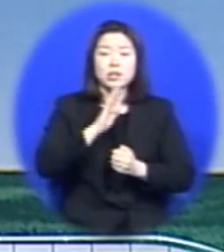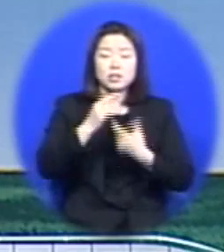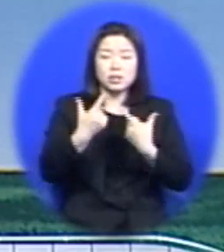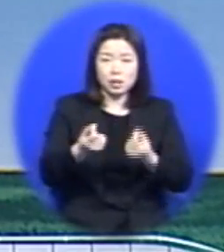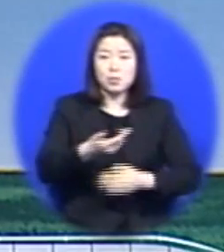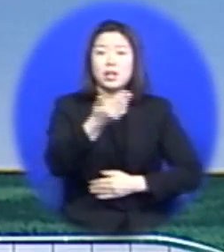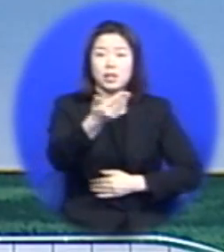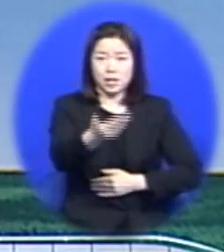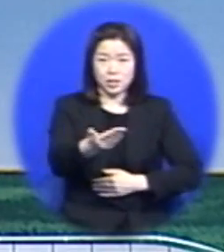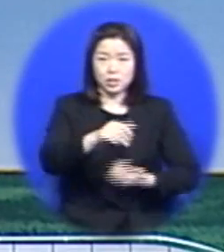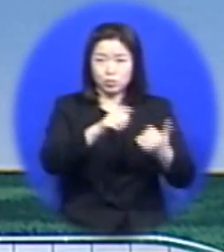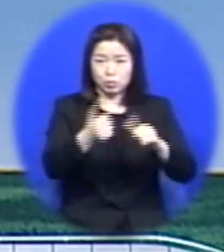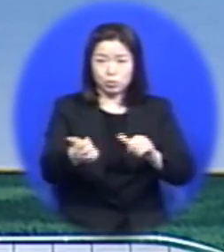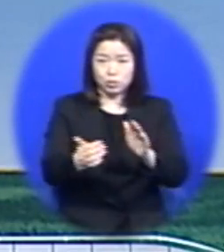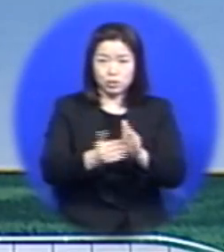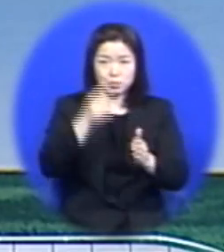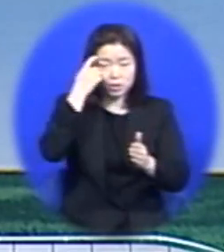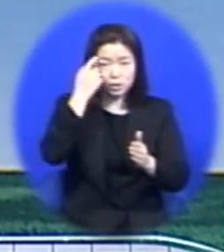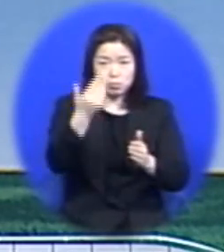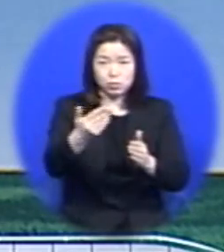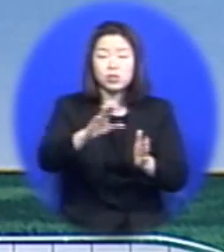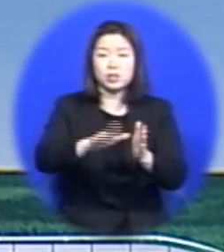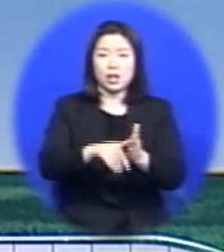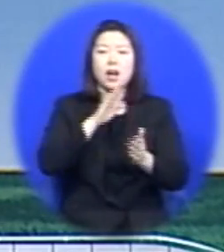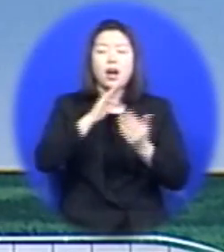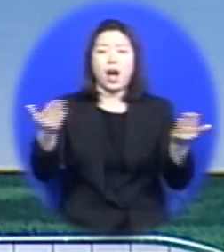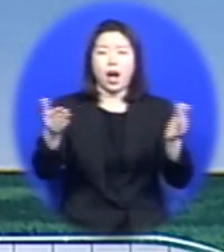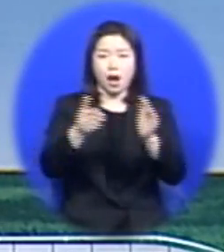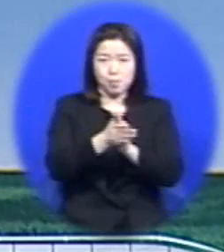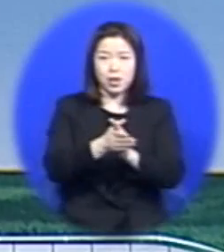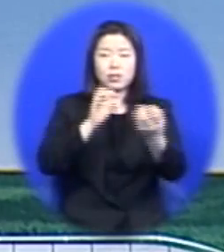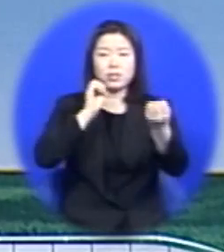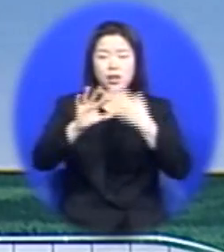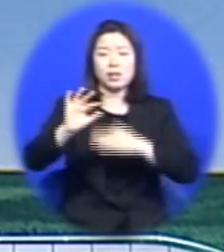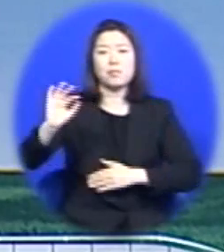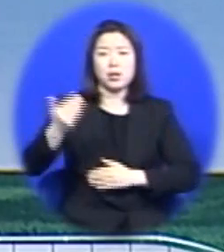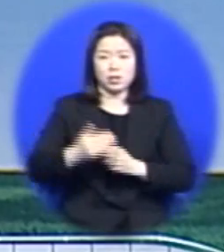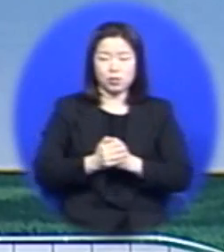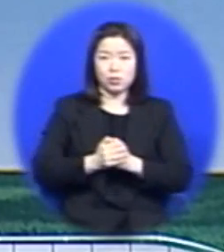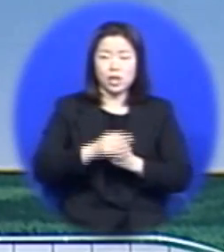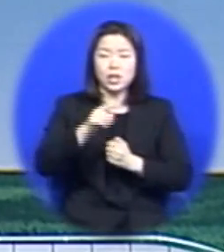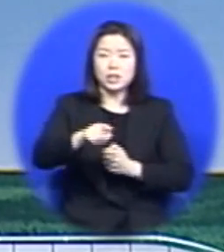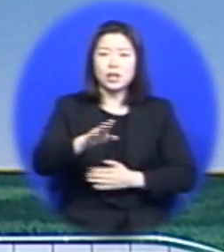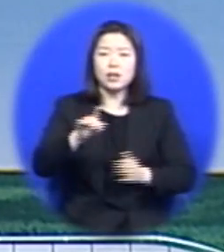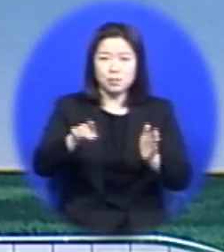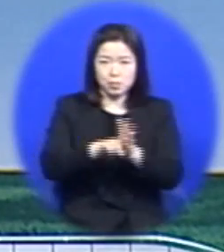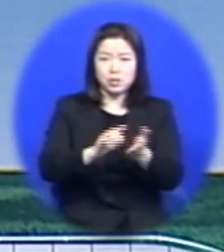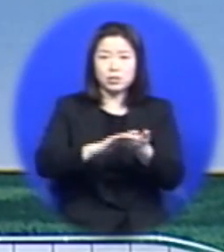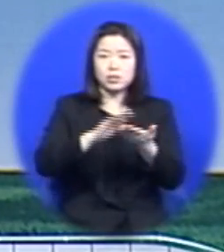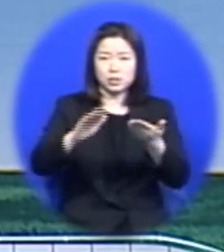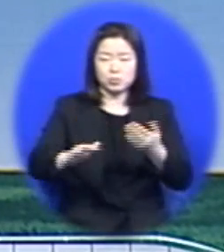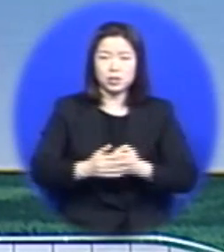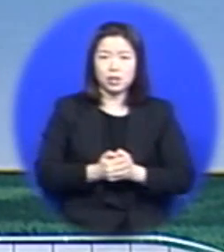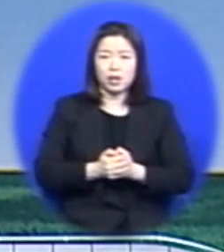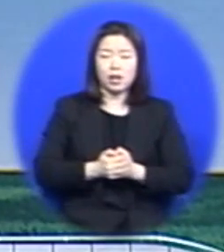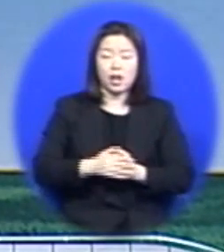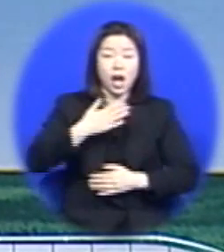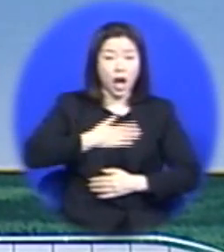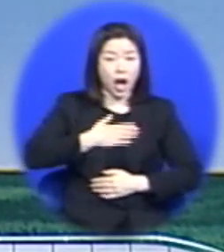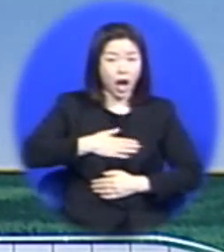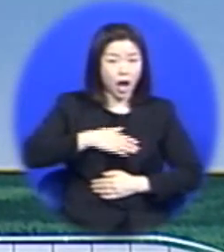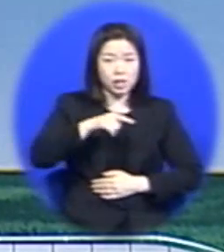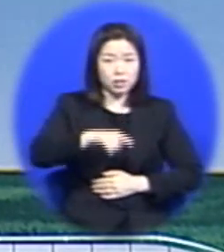당신은 죽었습니까? 라고 물을 때 아멘! 하고 대답이 나와야 그게 믿는 겁니다. 아는 것이